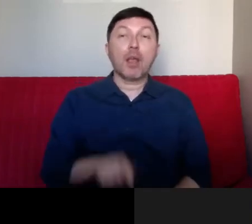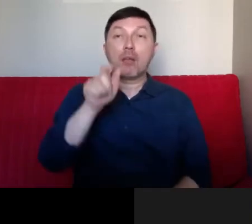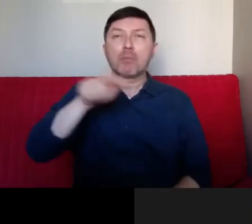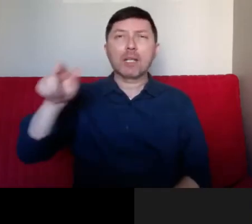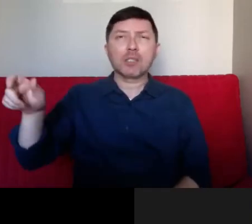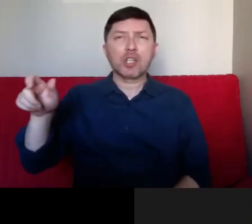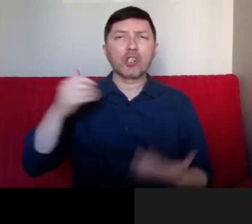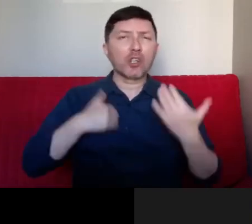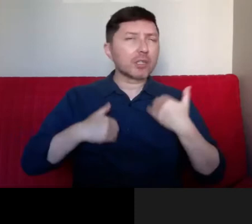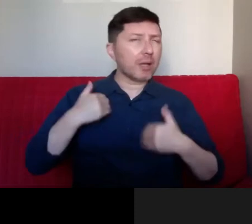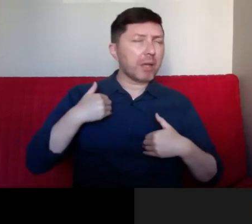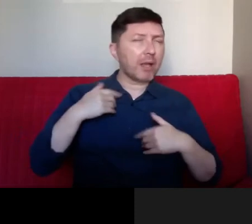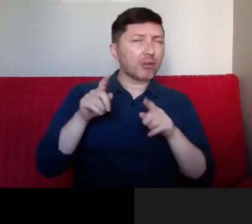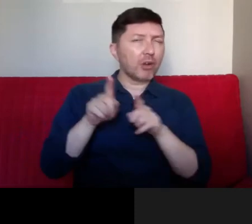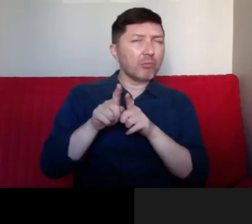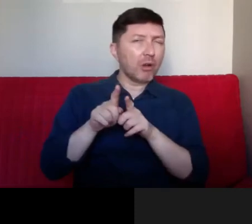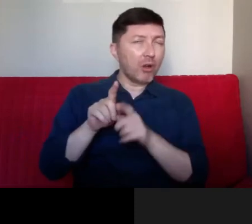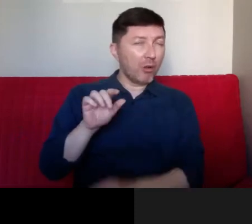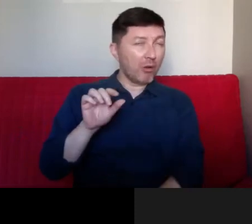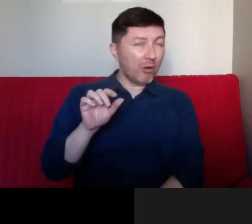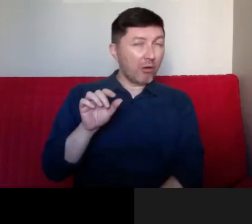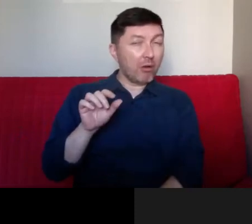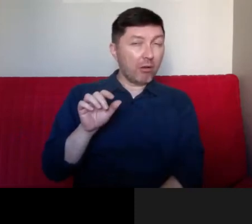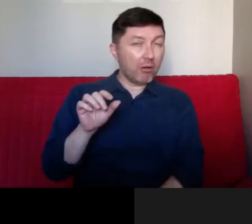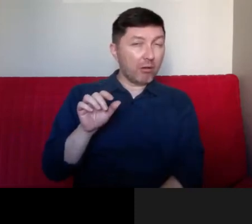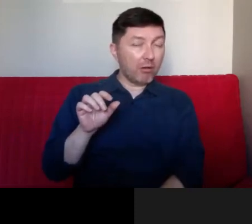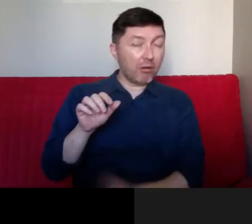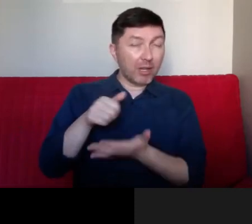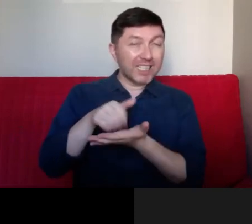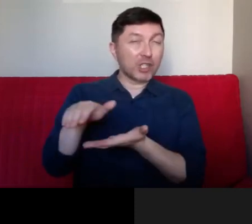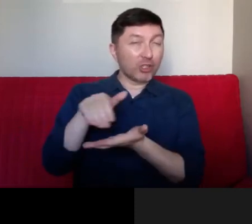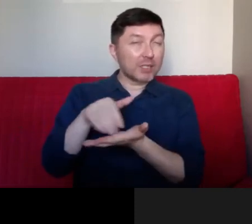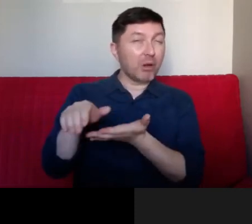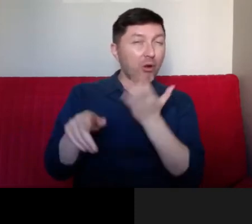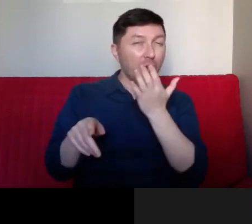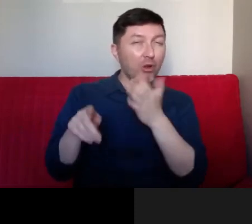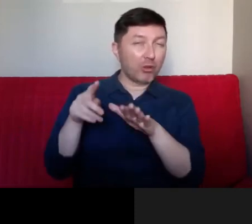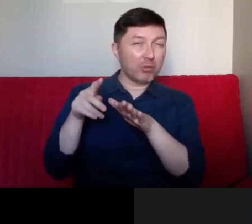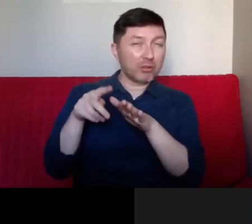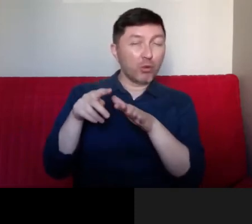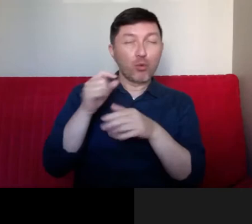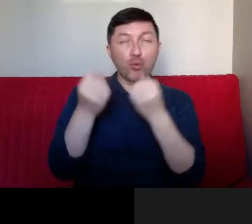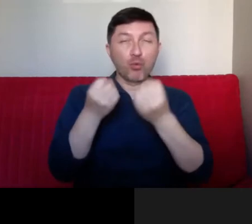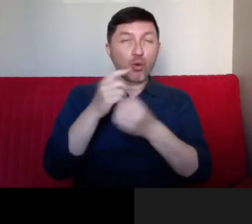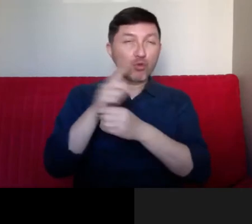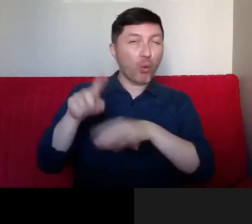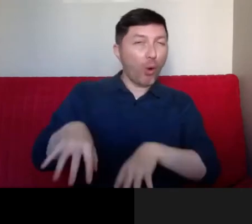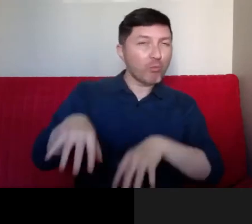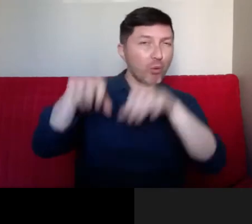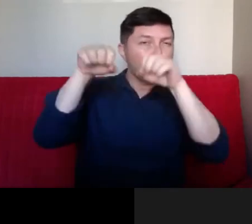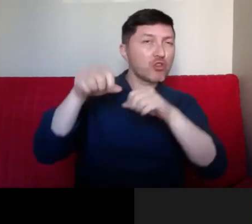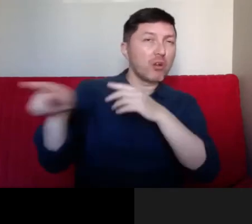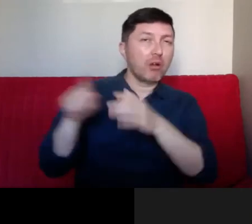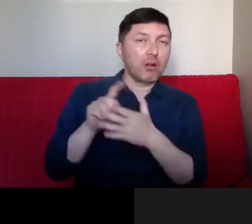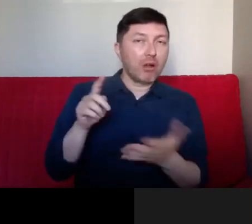les premières victimes des licenciements et des non-recrutements dans les mois qui viennent?